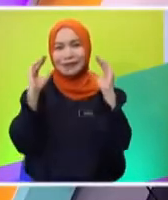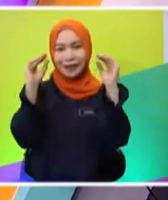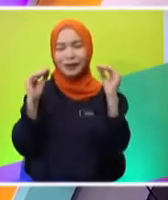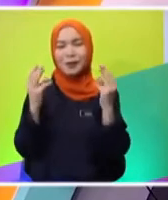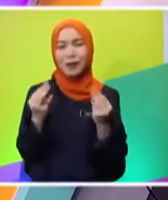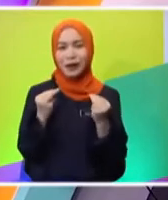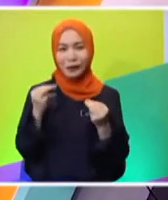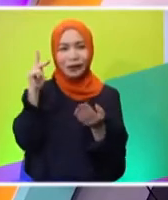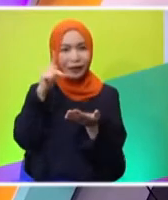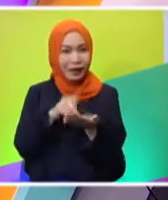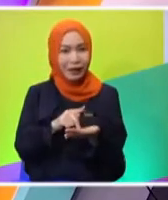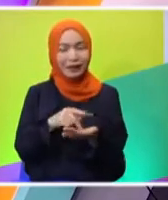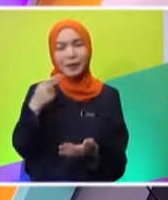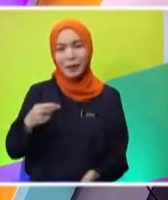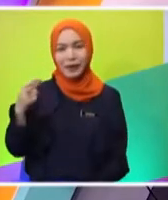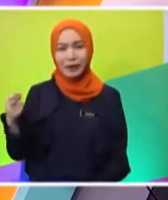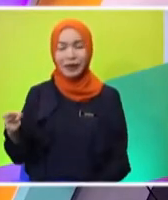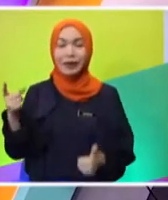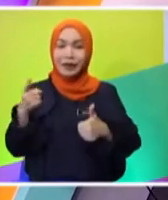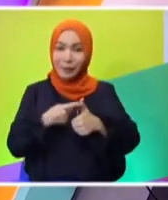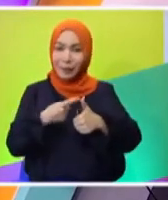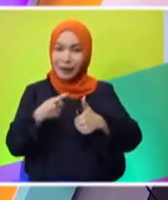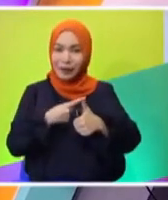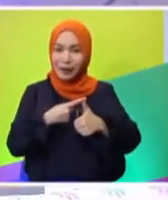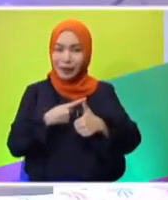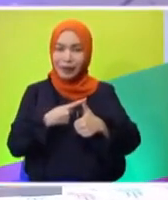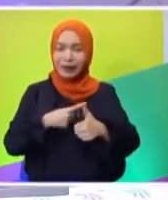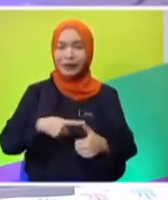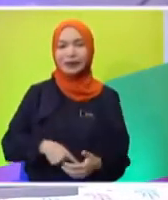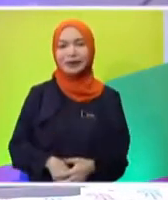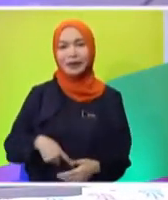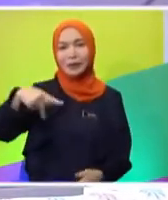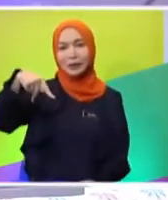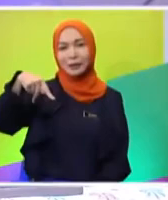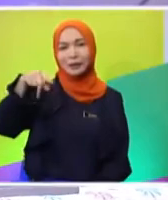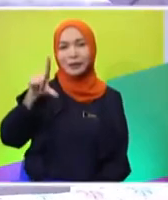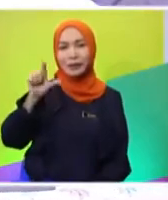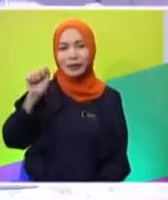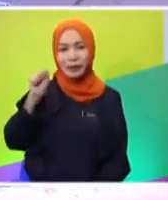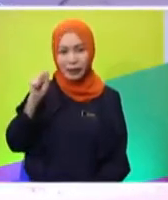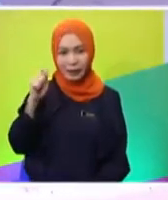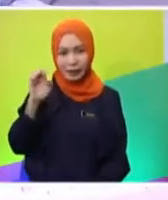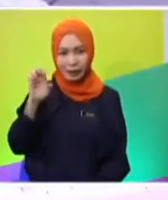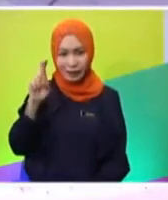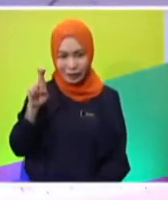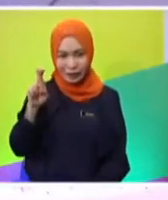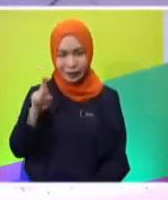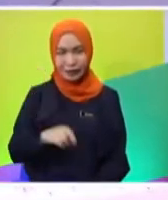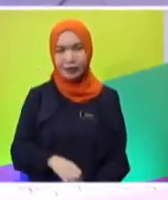bahan ke antara bahan utama yang akan kita gunakan adalah + cover is oke hai eh Kak Feri